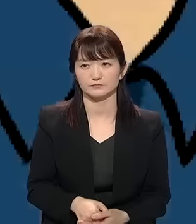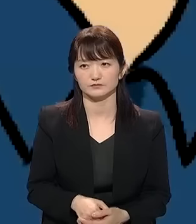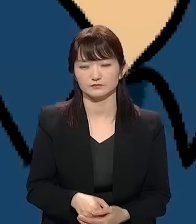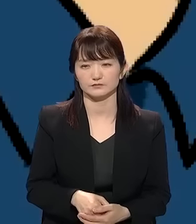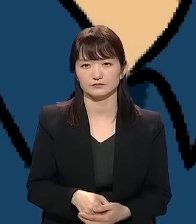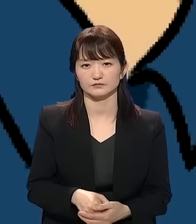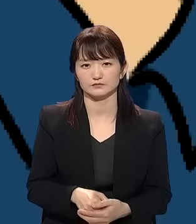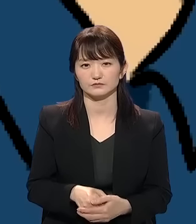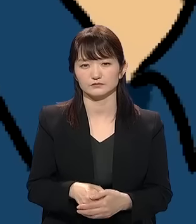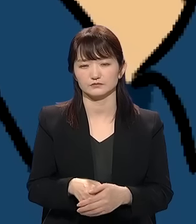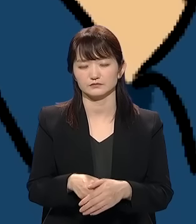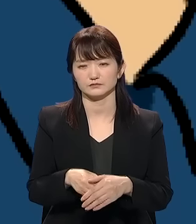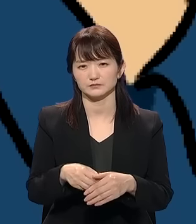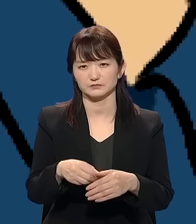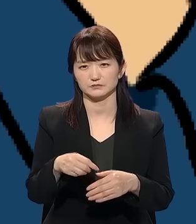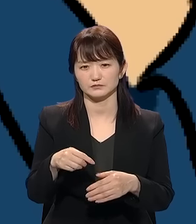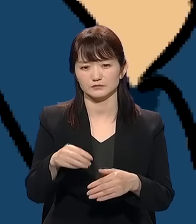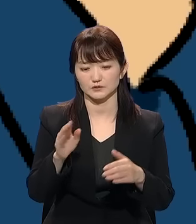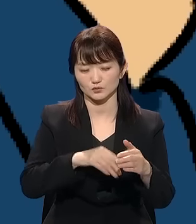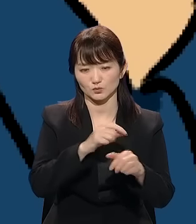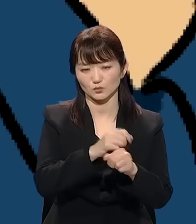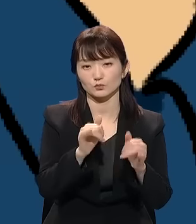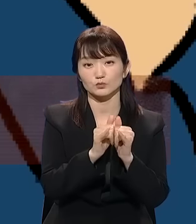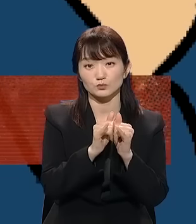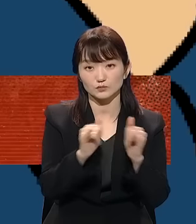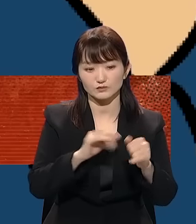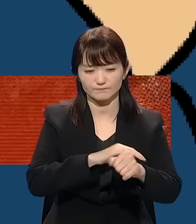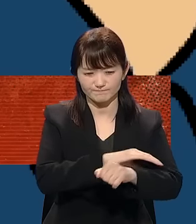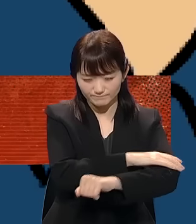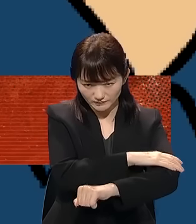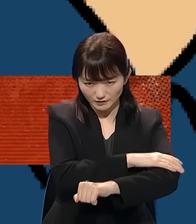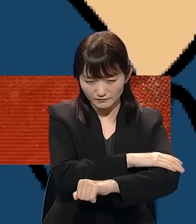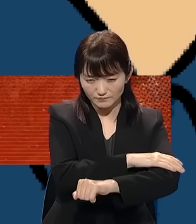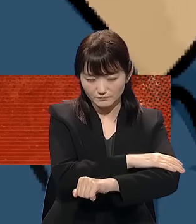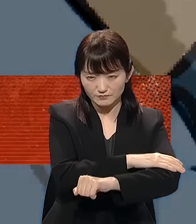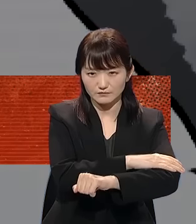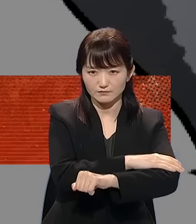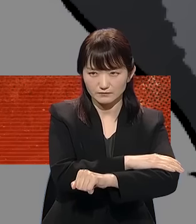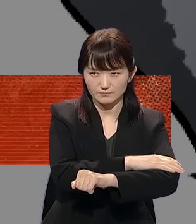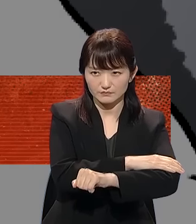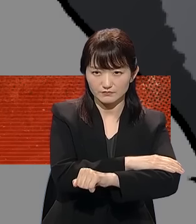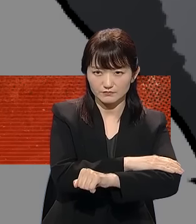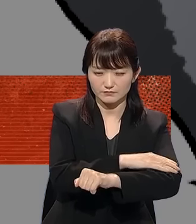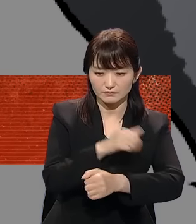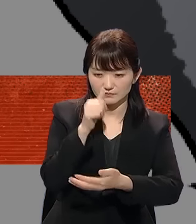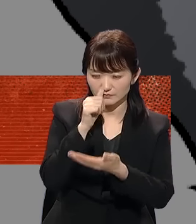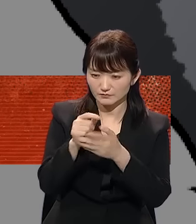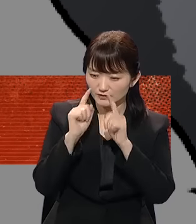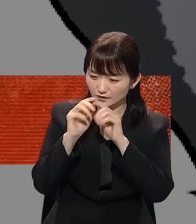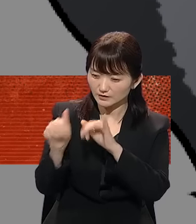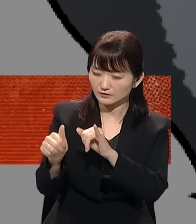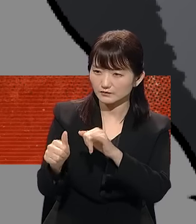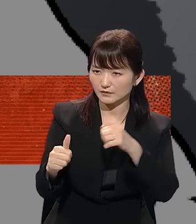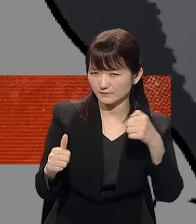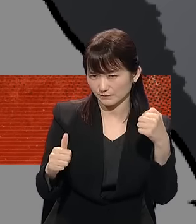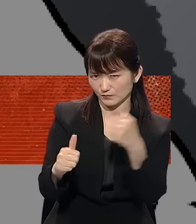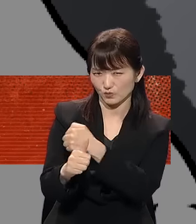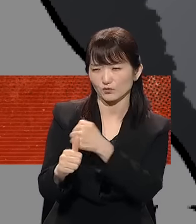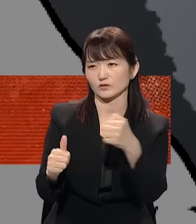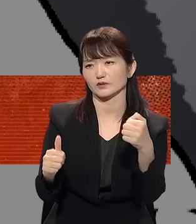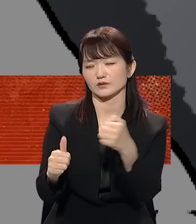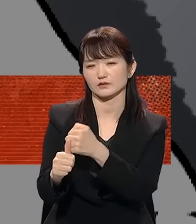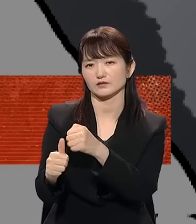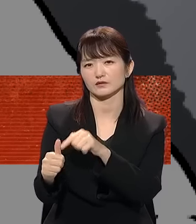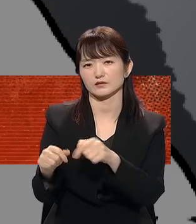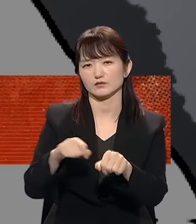했습니다이 독직 폭행이라고 하는 것은 공무원이 직권을 남용해서 형사 피의자를 폭행하는 행위로이 상당히 그